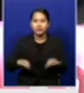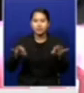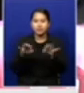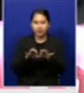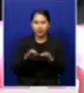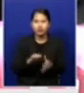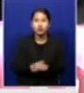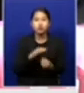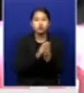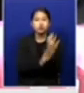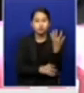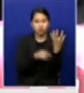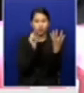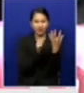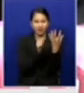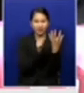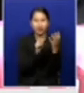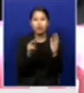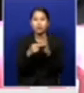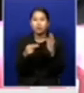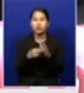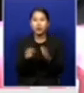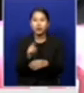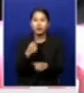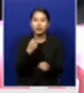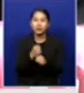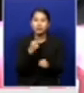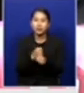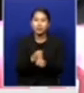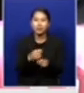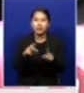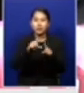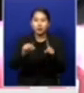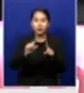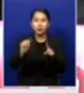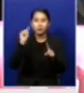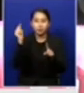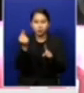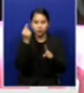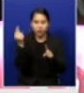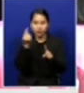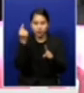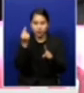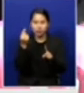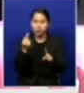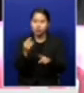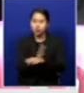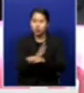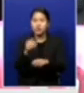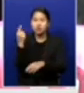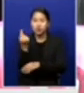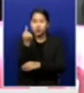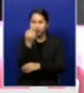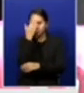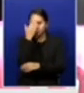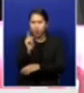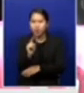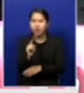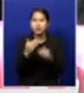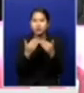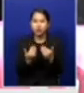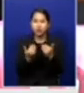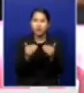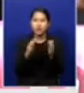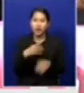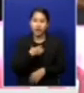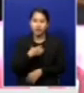2ของต้นไม้เนี่ยนะฮะก็คือในเรื่องของการทำสมาร์ททัวริซึมการสร้างมูลค่าให้กับธุรกิจท่องเที่ยวเนื่องจากมันมีความต้องการให